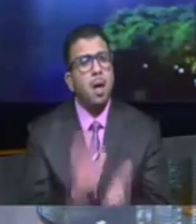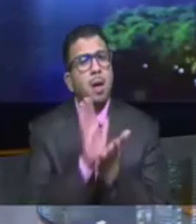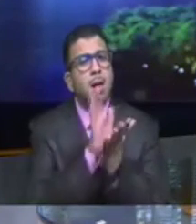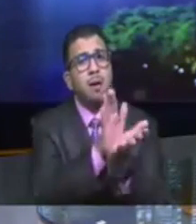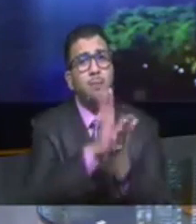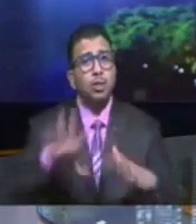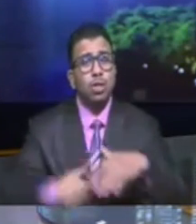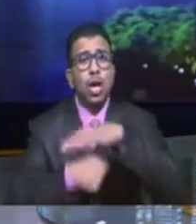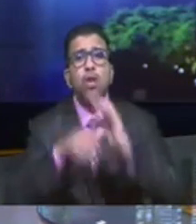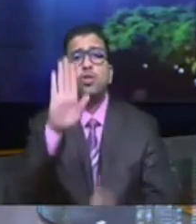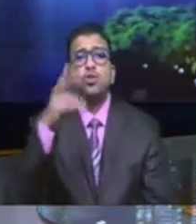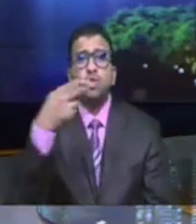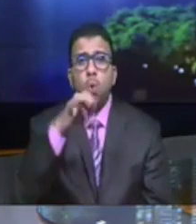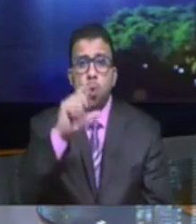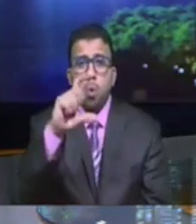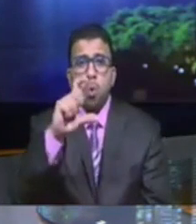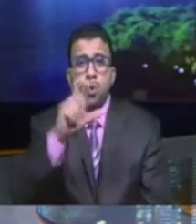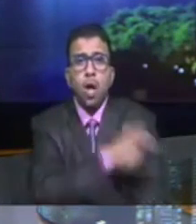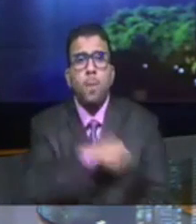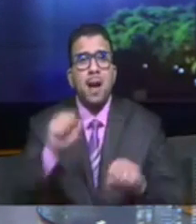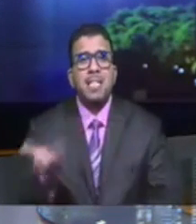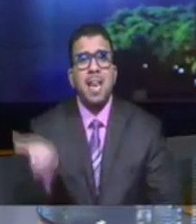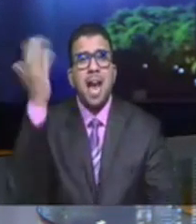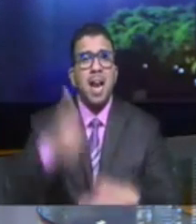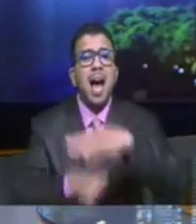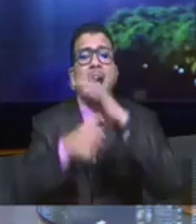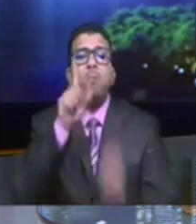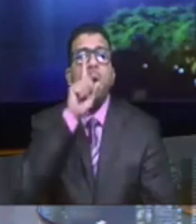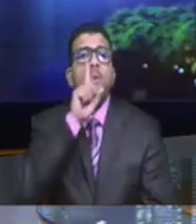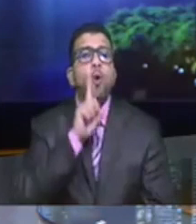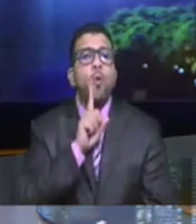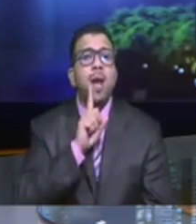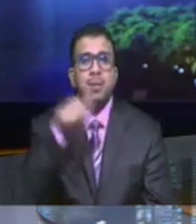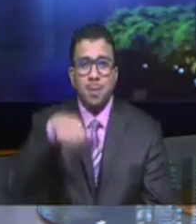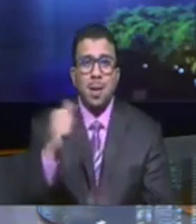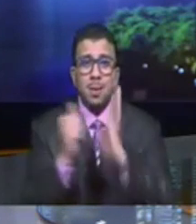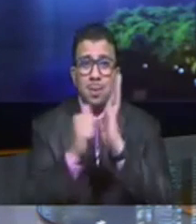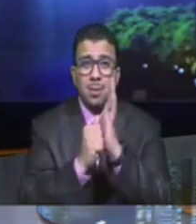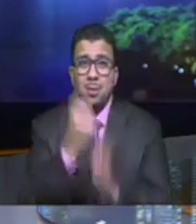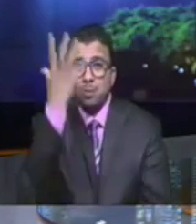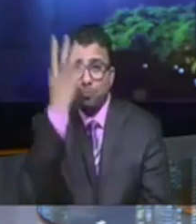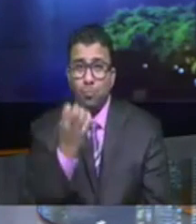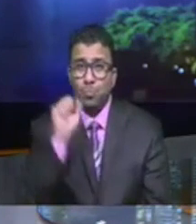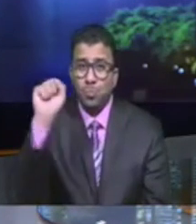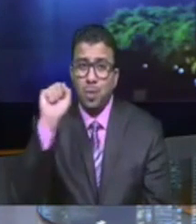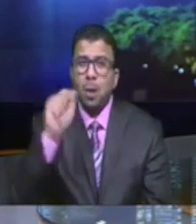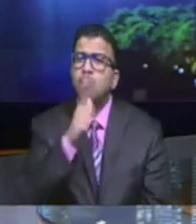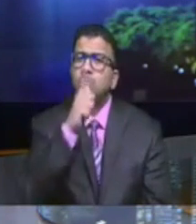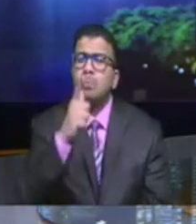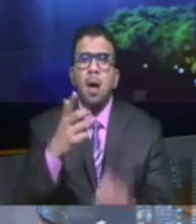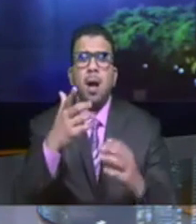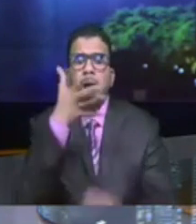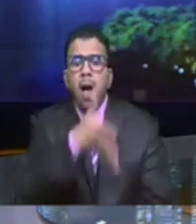كرم صاحب السمو الشيخ سعود بن راشد المعلى عضو المجلس الأعلى حاكم أم القيوين الليلة بقصر سموه عددا